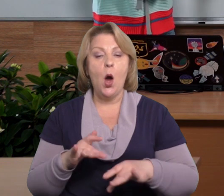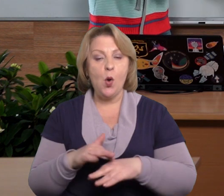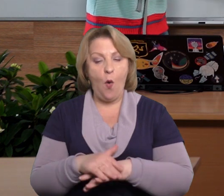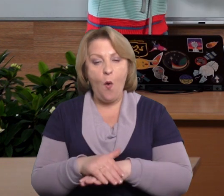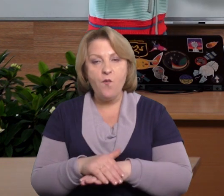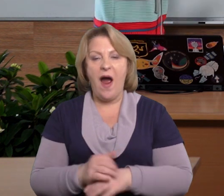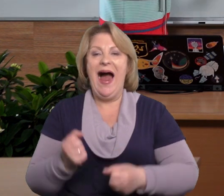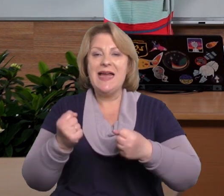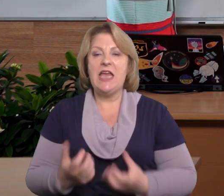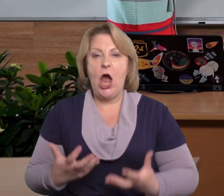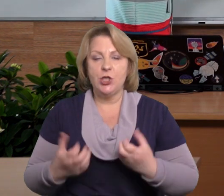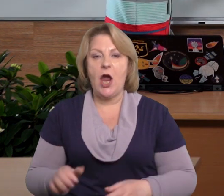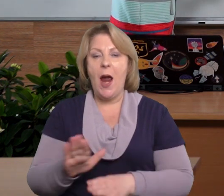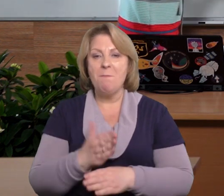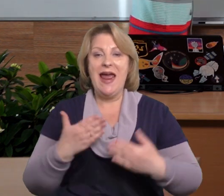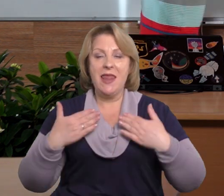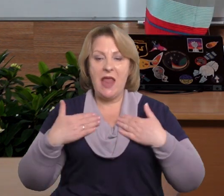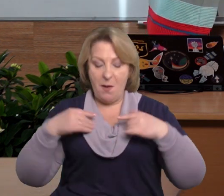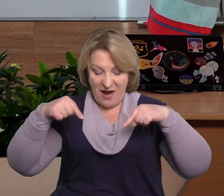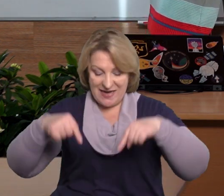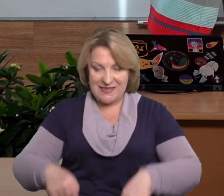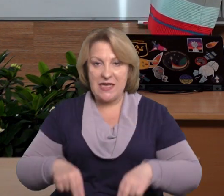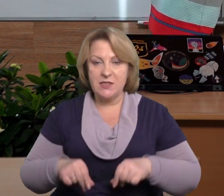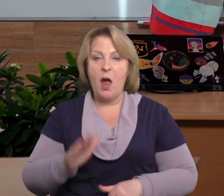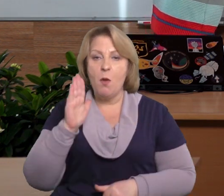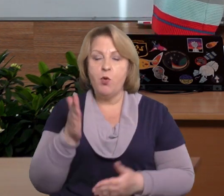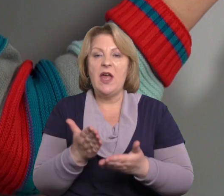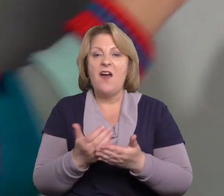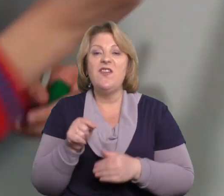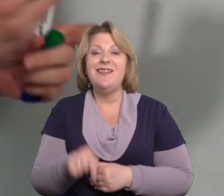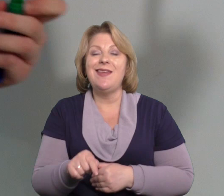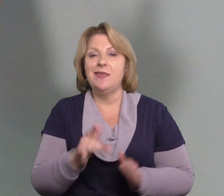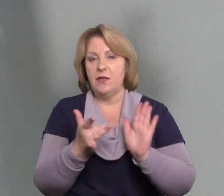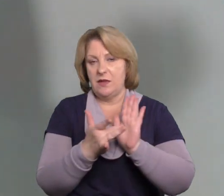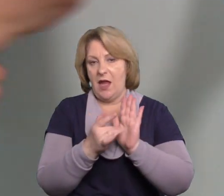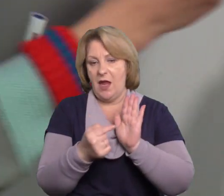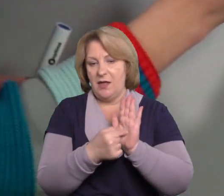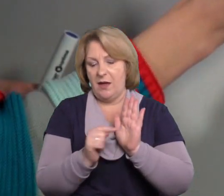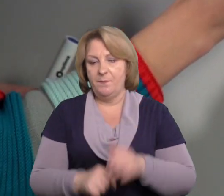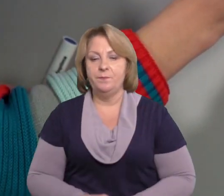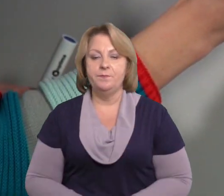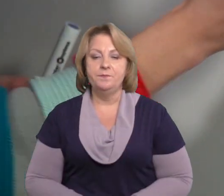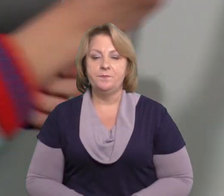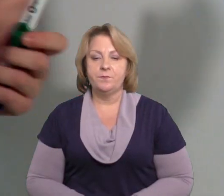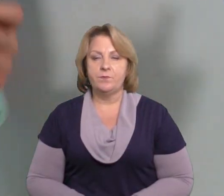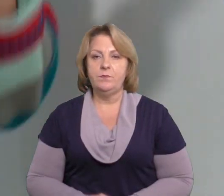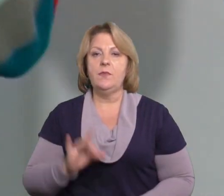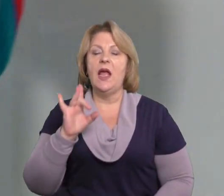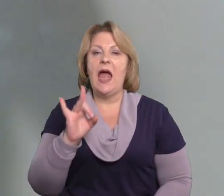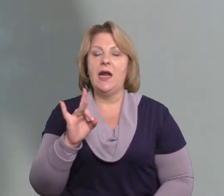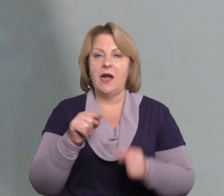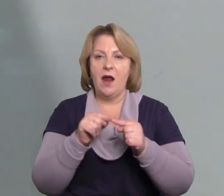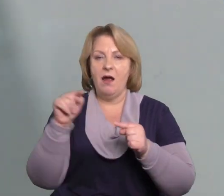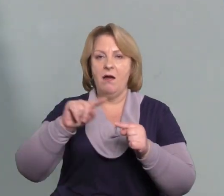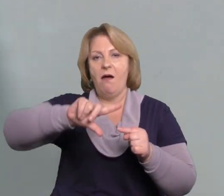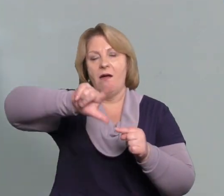рахувати тяжіння між нами та Землею ми будемо від неї. Так. До речі, да, це буде радіус.